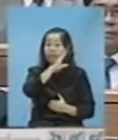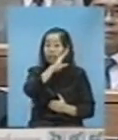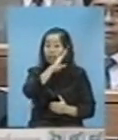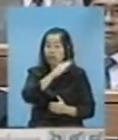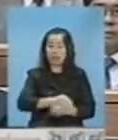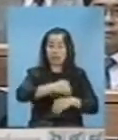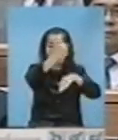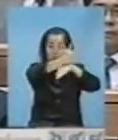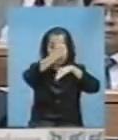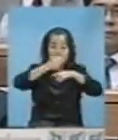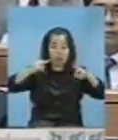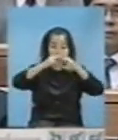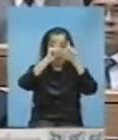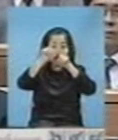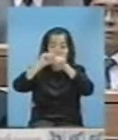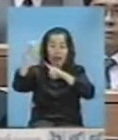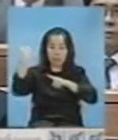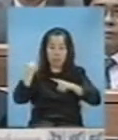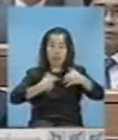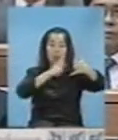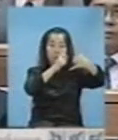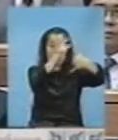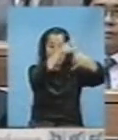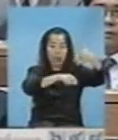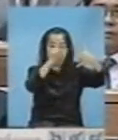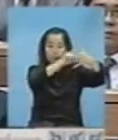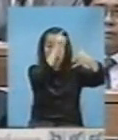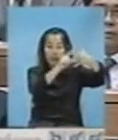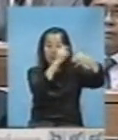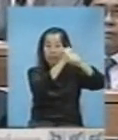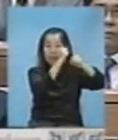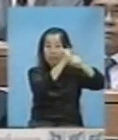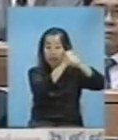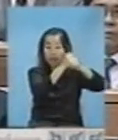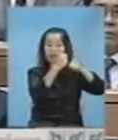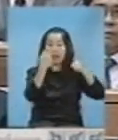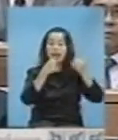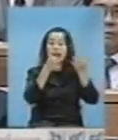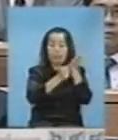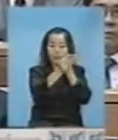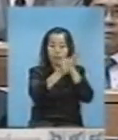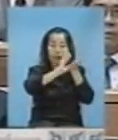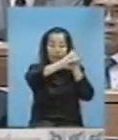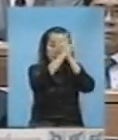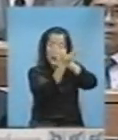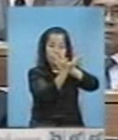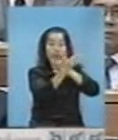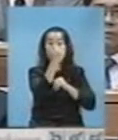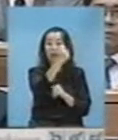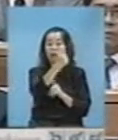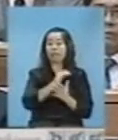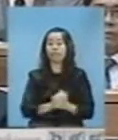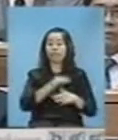ตรีท่านใดถูกอภิปรายไม่ไว้วางใจสามารถปรับคณะรัฐมนตรีหนีการอภิปราย